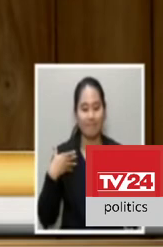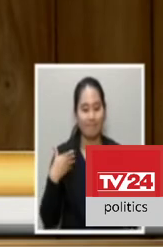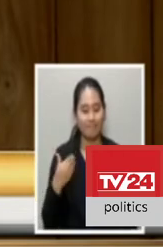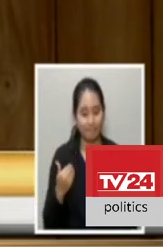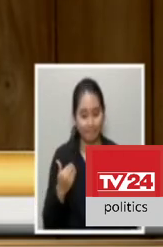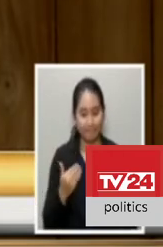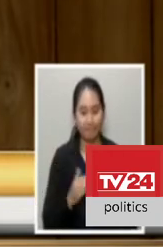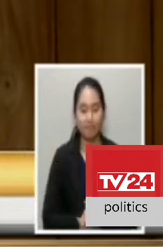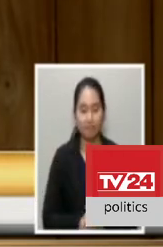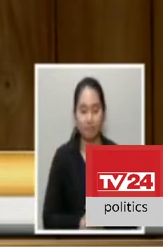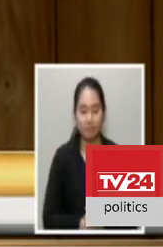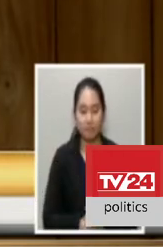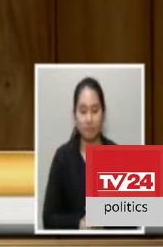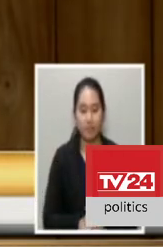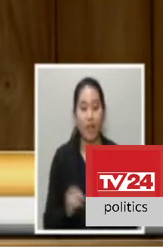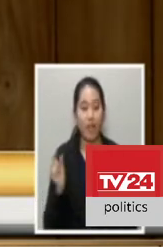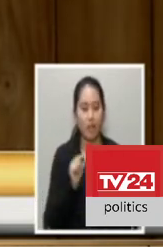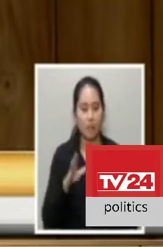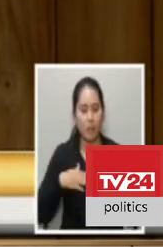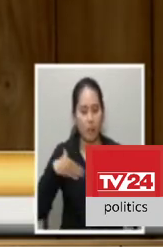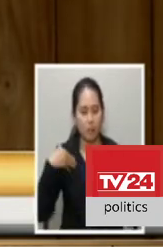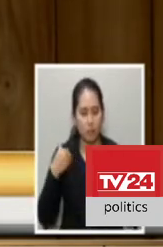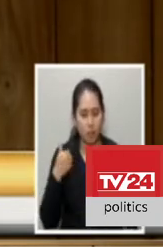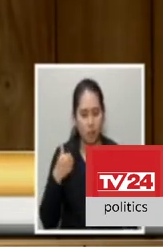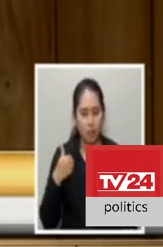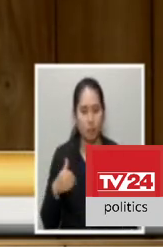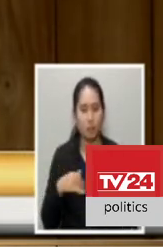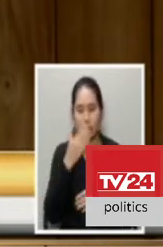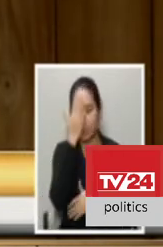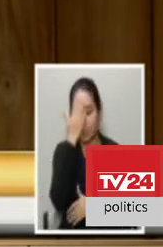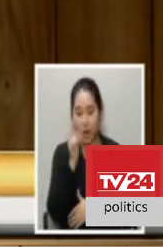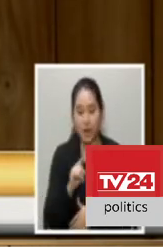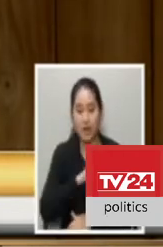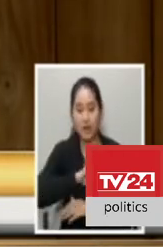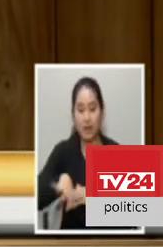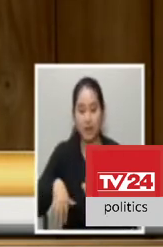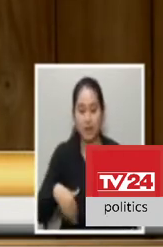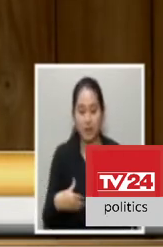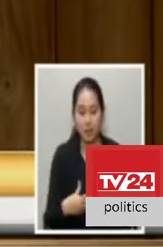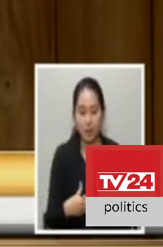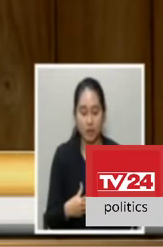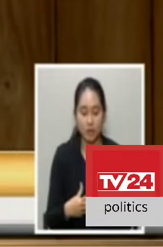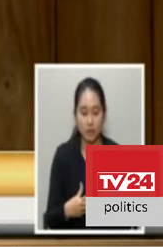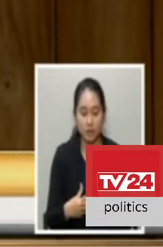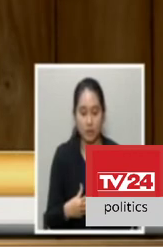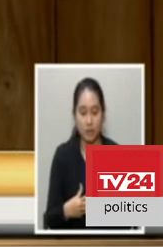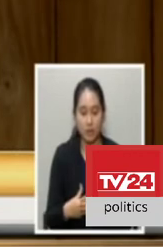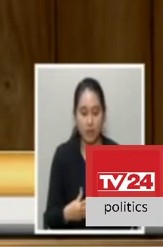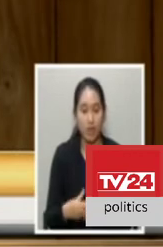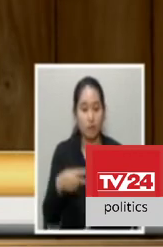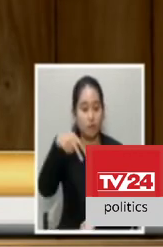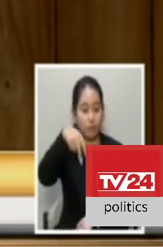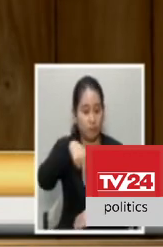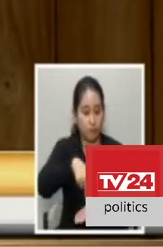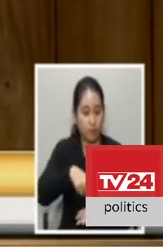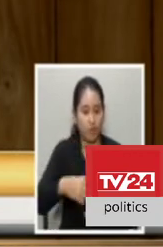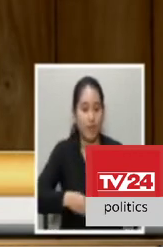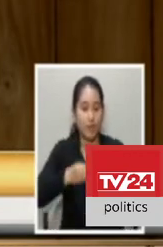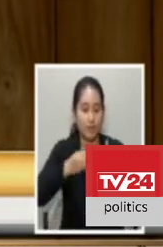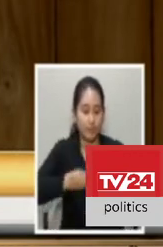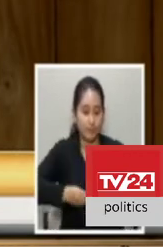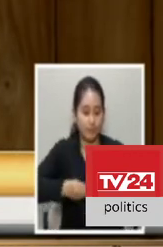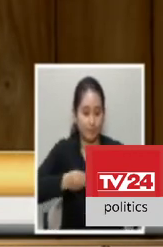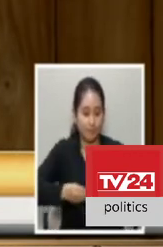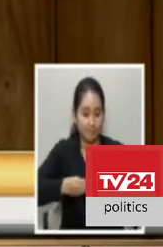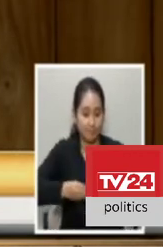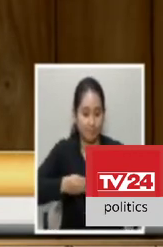นะฮะคำว่าแฮปปี้เอนดิ้งก็คือว่าทุกคนลุกขึ้นมาแล้วก็มาจับมือกันและกันนะฮะว่า